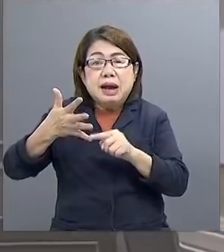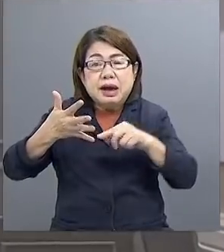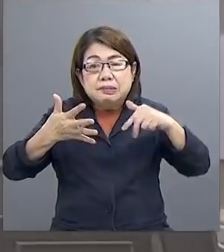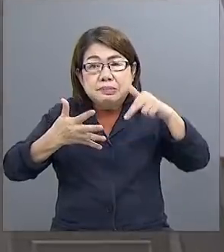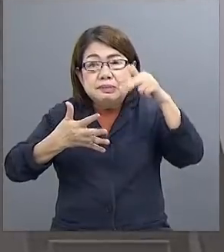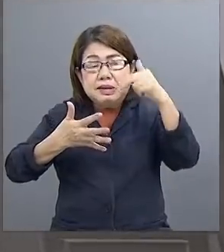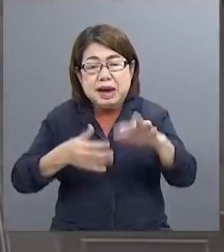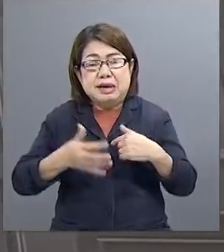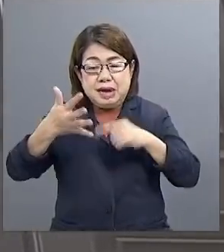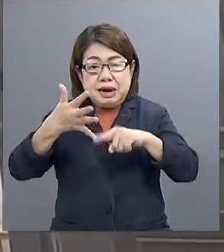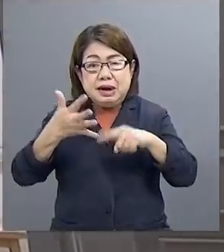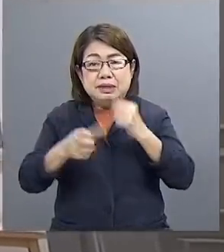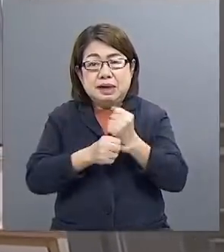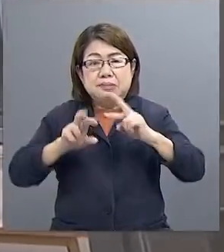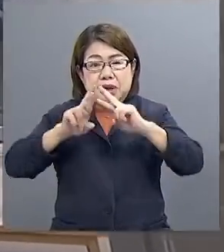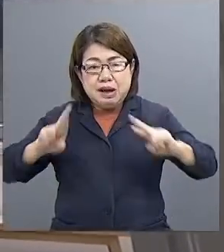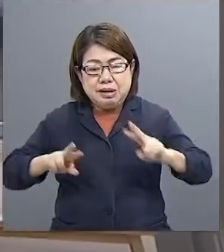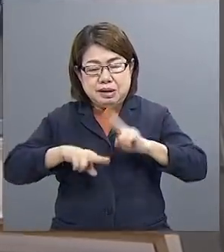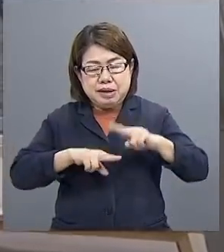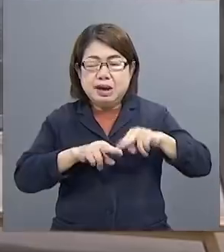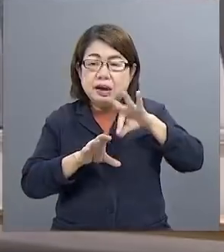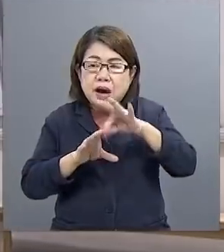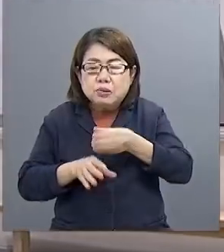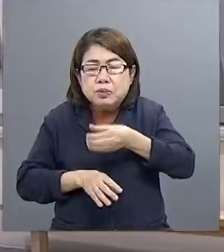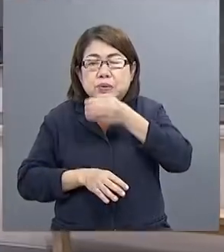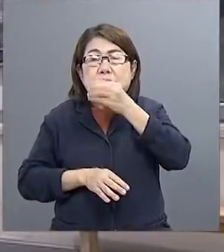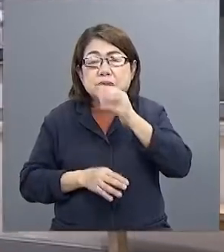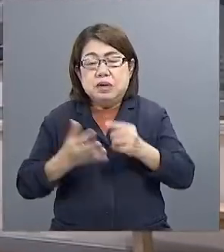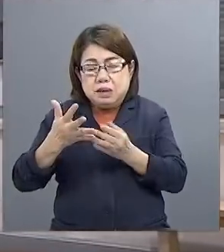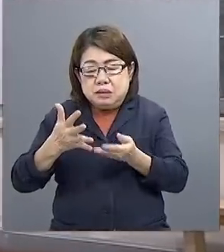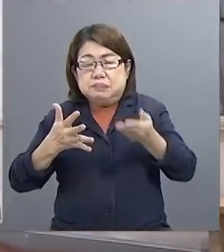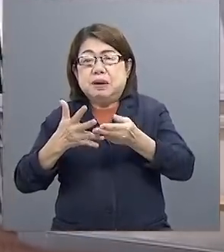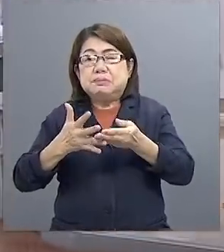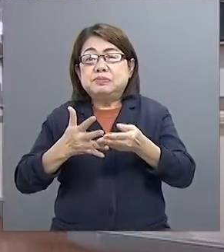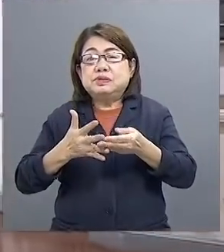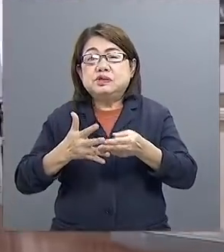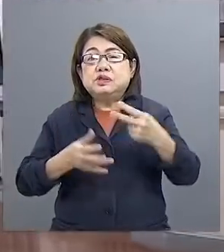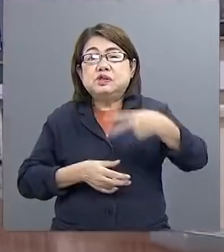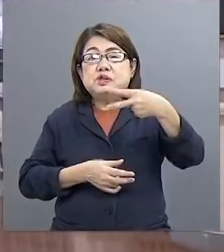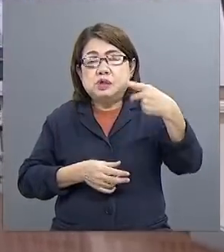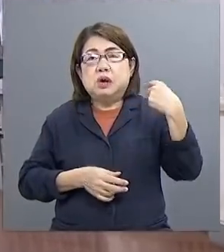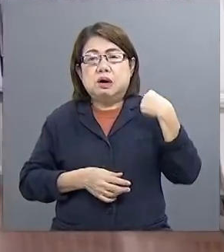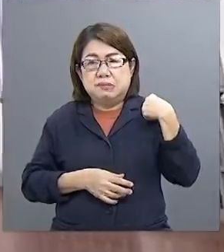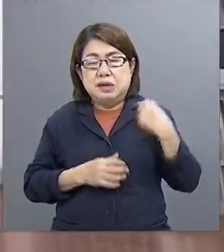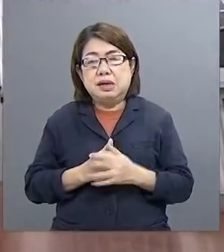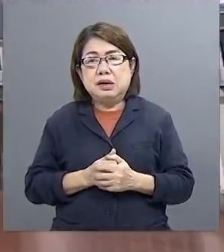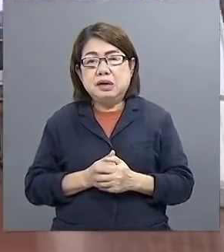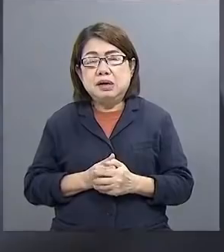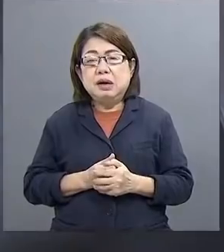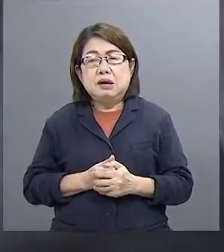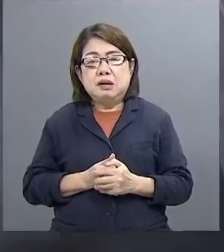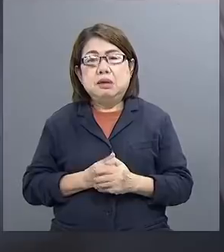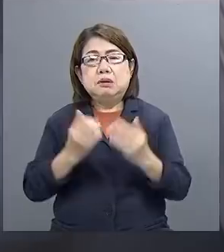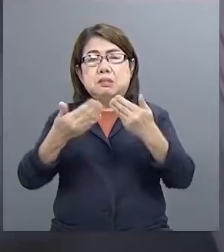กาแฟใจคนรักกินกาแฟแล้วครับคุณผู้ชมด้านสะอาดชั้น 2ด้านบนเนี่ยก็ถูกนำมาปรับปรุงเป็นสถานที่จัดแสดงงานนิทรรศการ